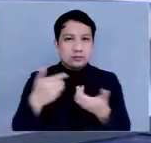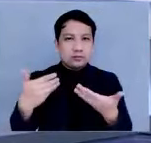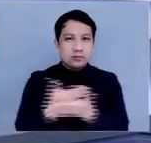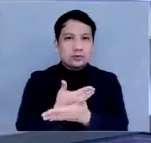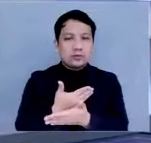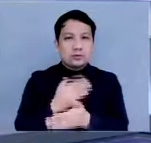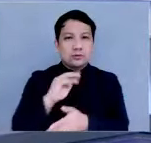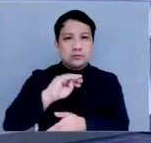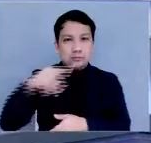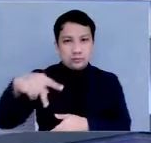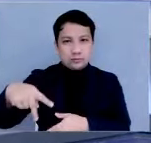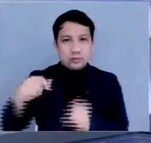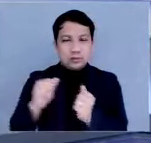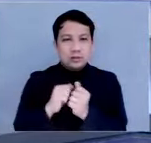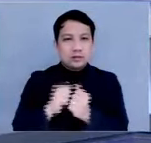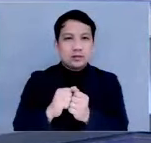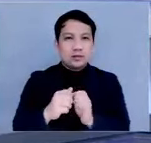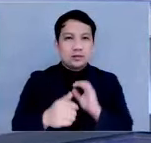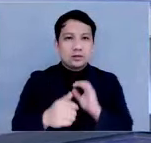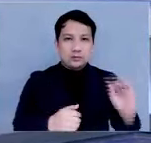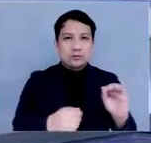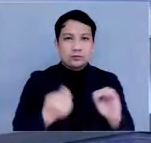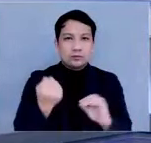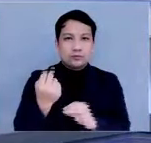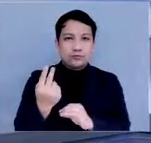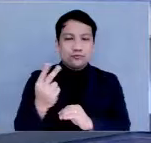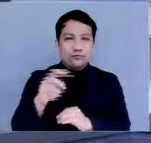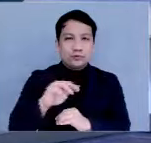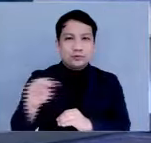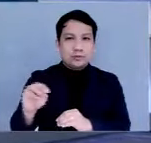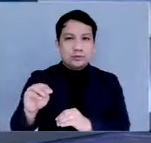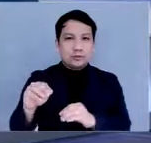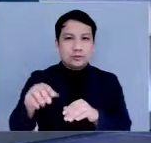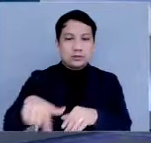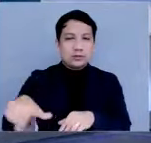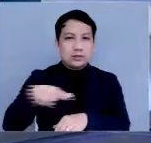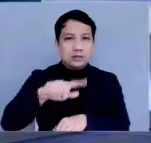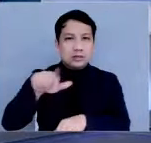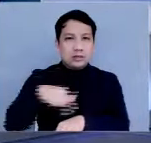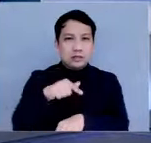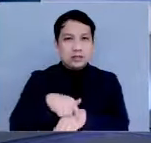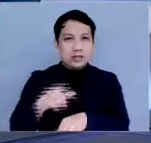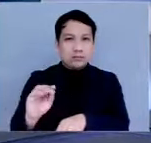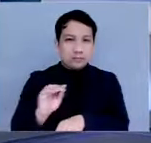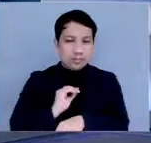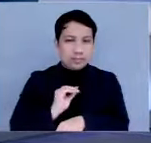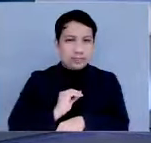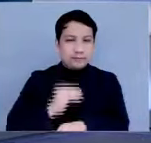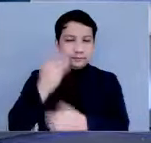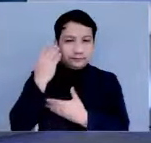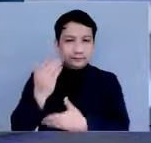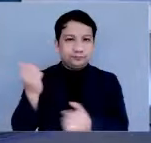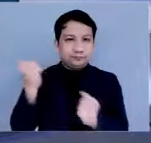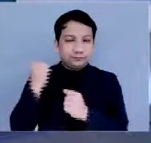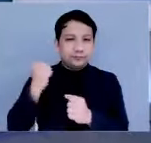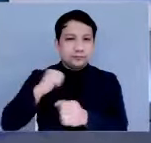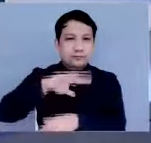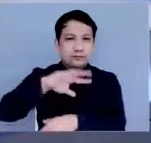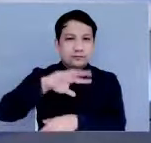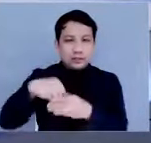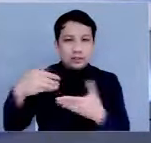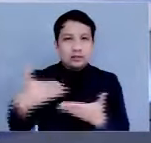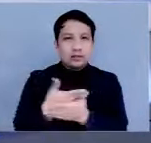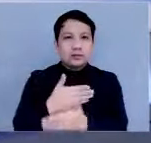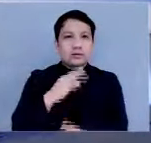Pilipinas kasama ang kanyang sariling 12 nautical mile na Territorial Sea. Ang isa pang inaasang isasama sa bagong mapa ay